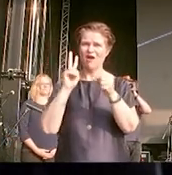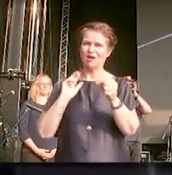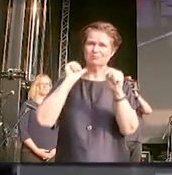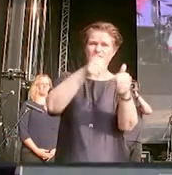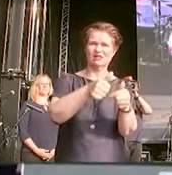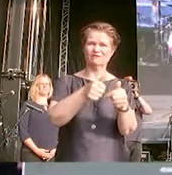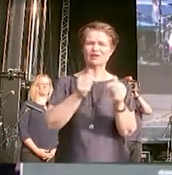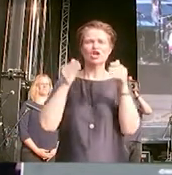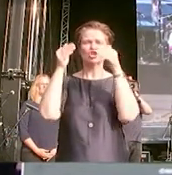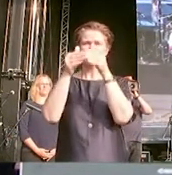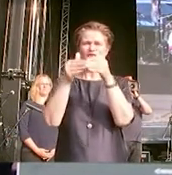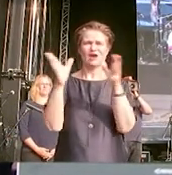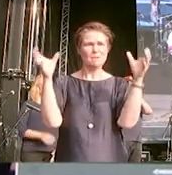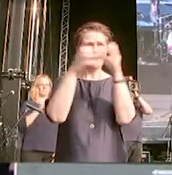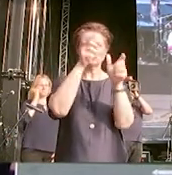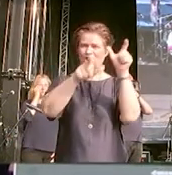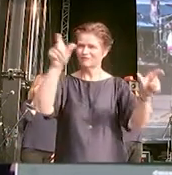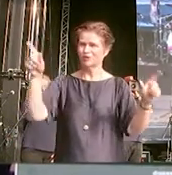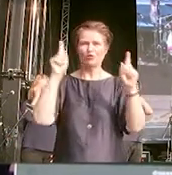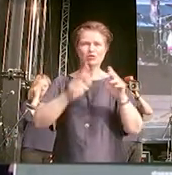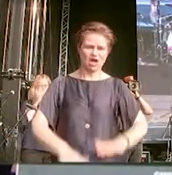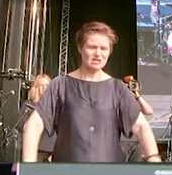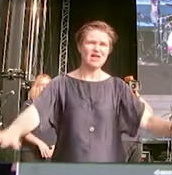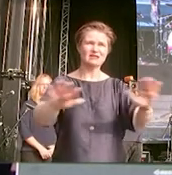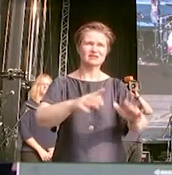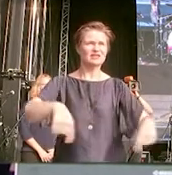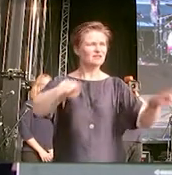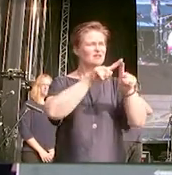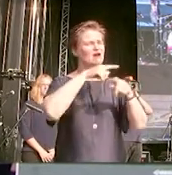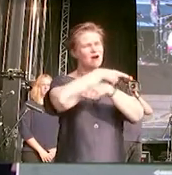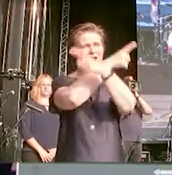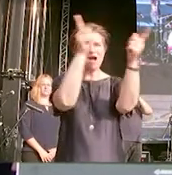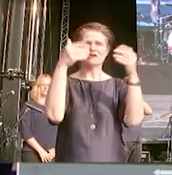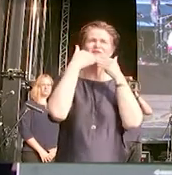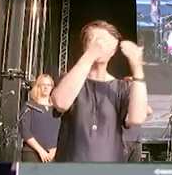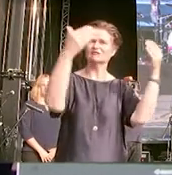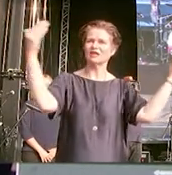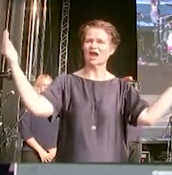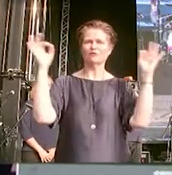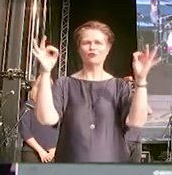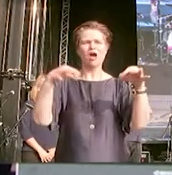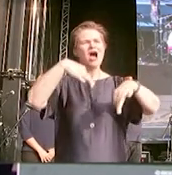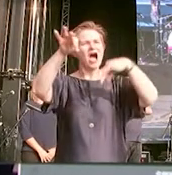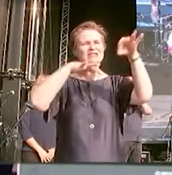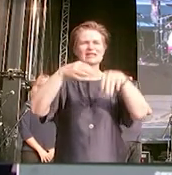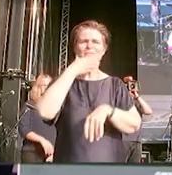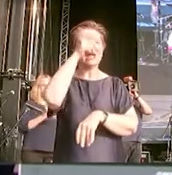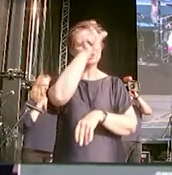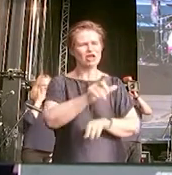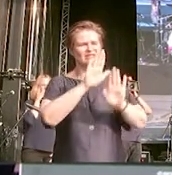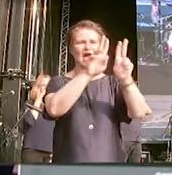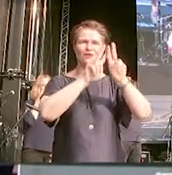die Crews auf den Schiffen als auch an Land. Wir sagen Danke an alle, die für die Würde eines jeden einzelnen Menschen einstehen.